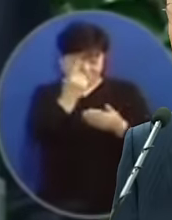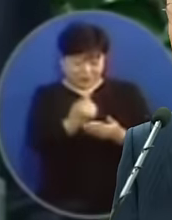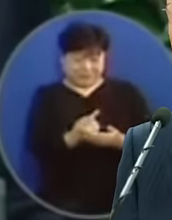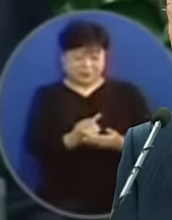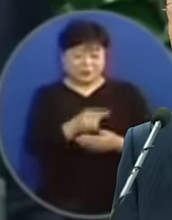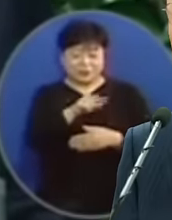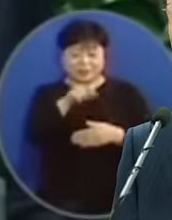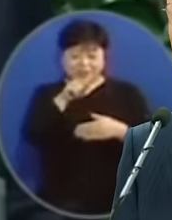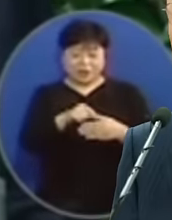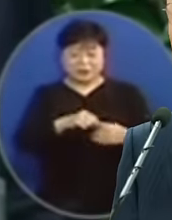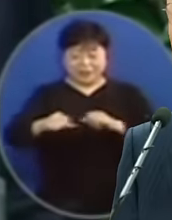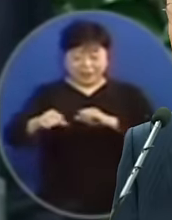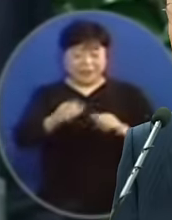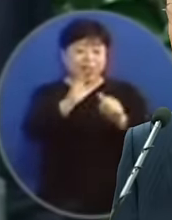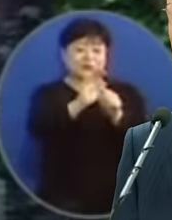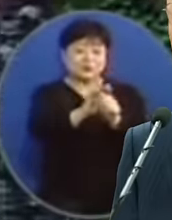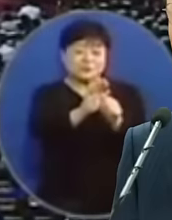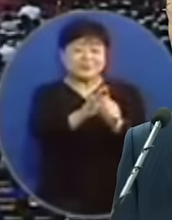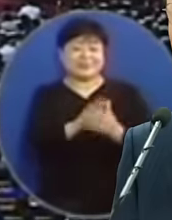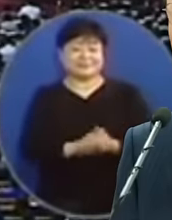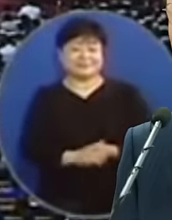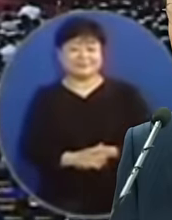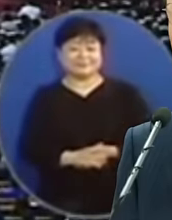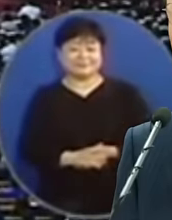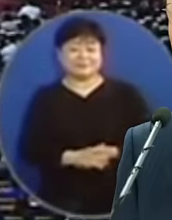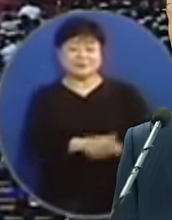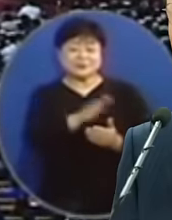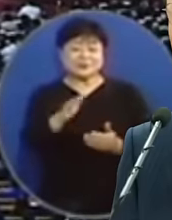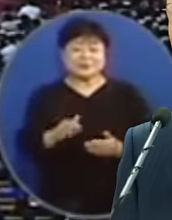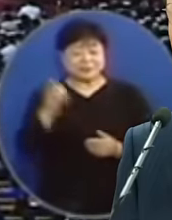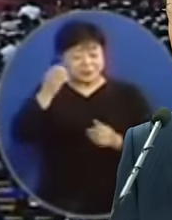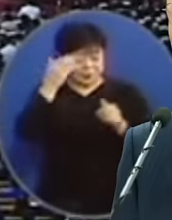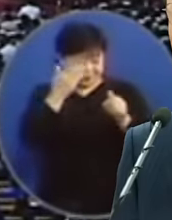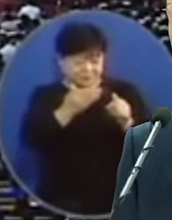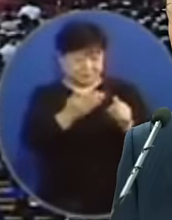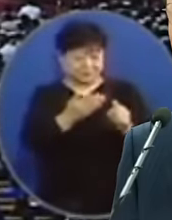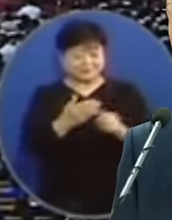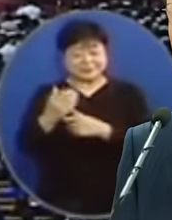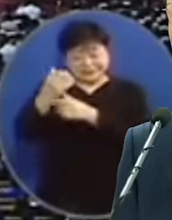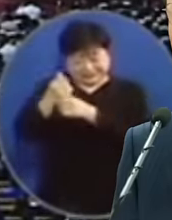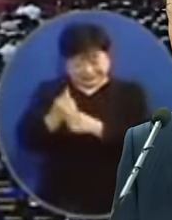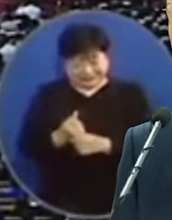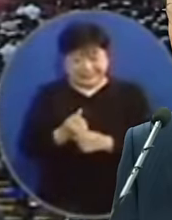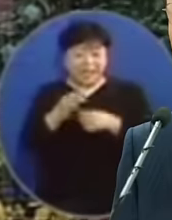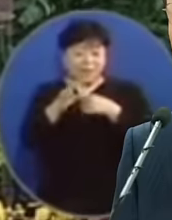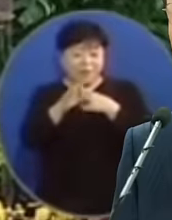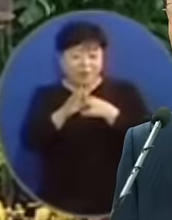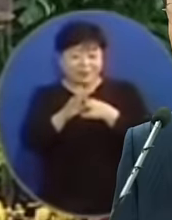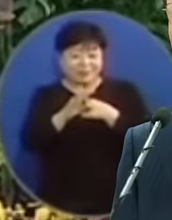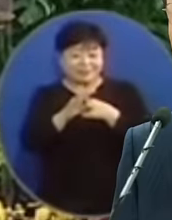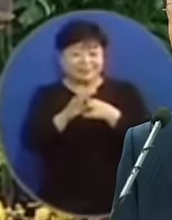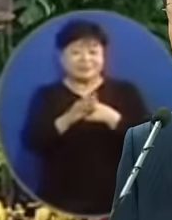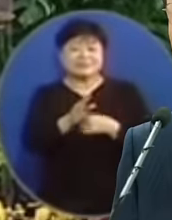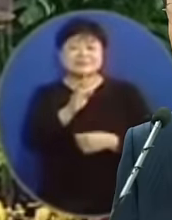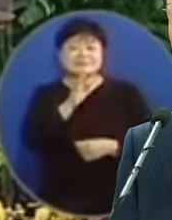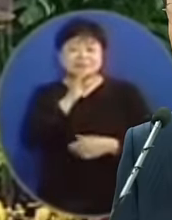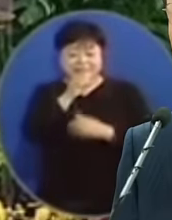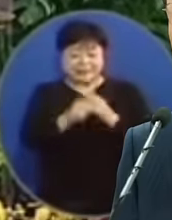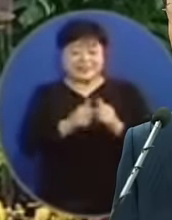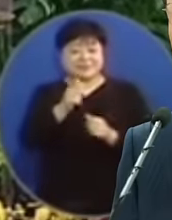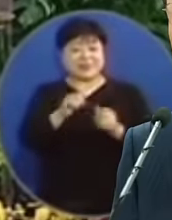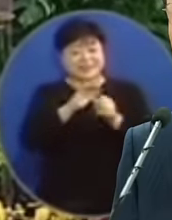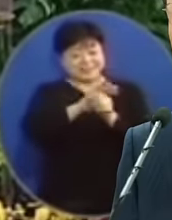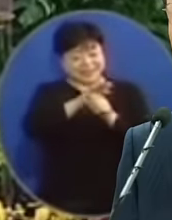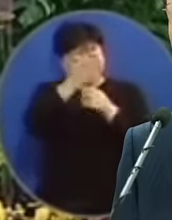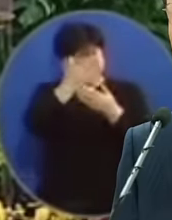우리 가운데 역사하는 것입니다. 우리는 이 성령님을 의지하면 굉장한 하나님의